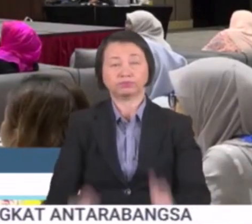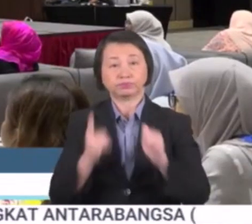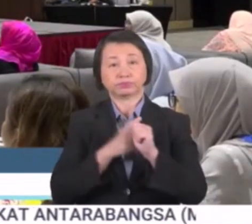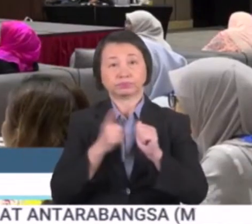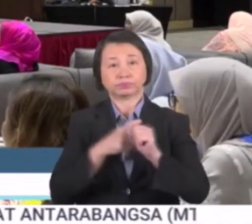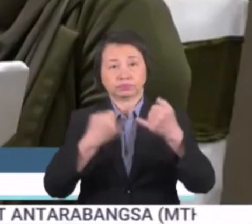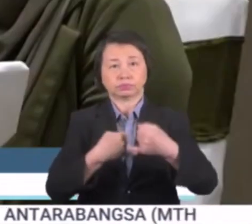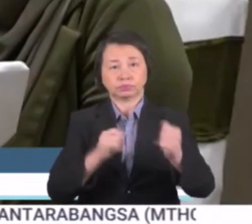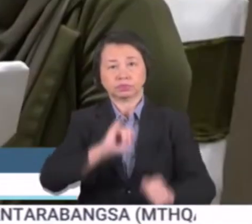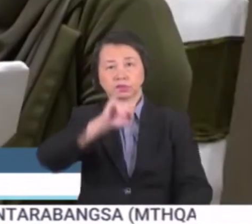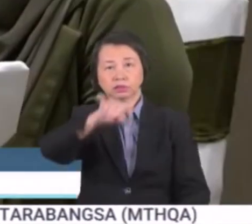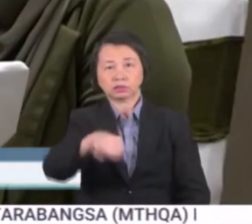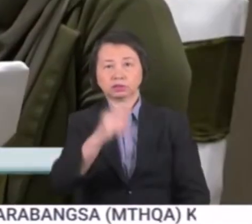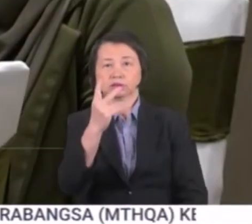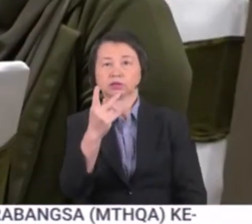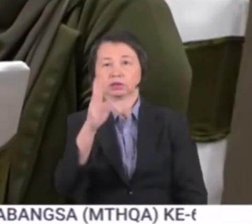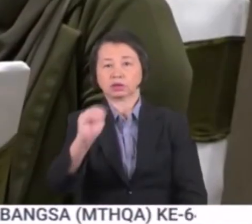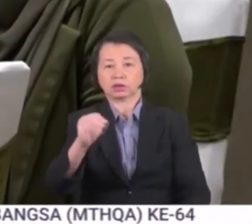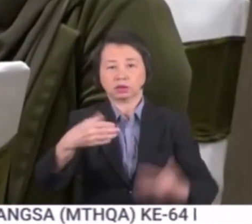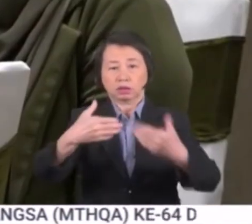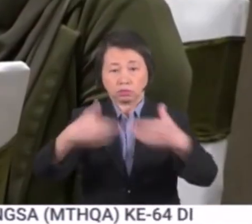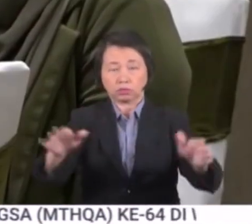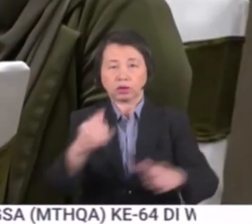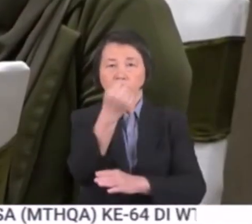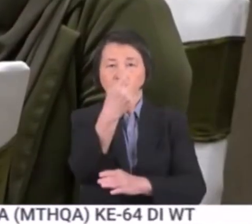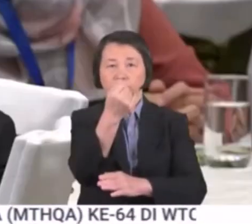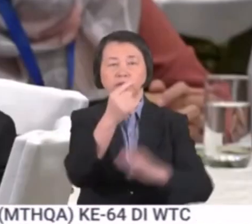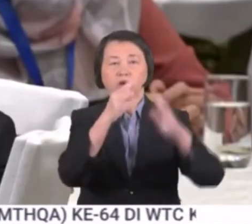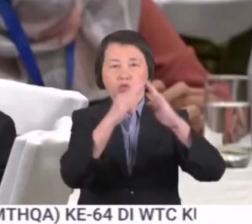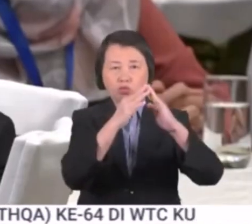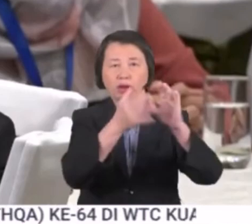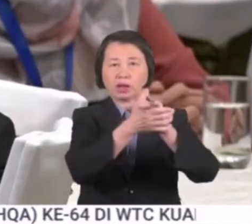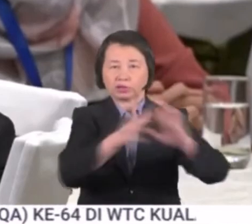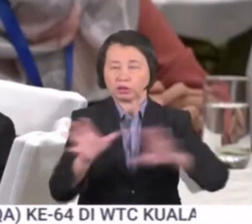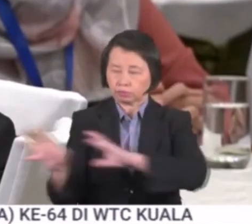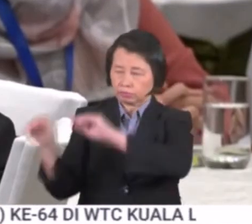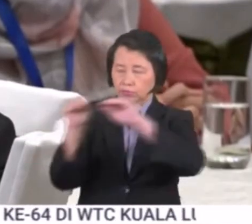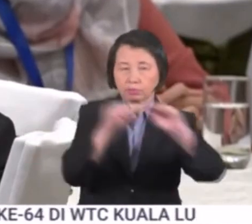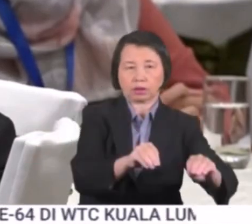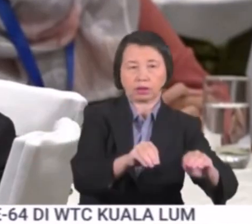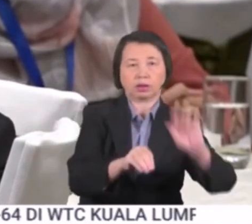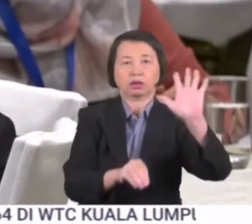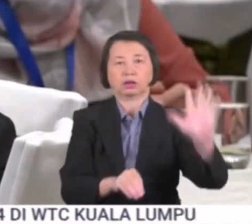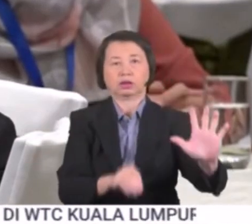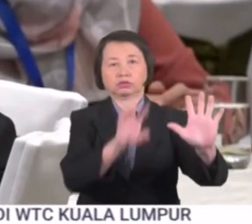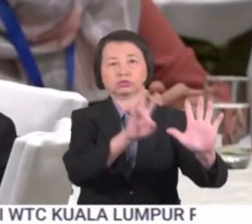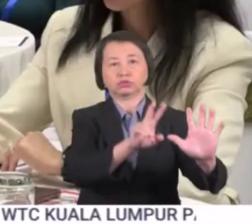Terdahulu, Jabatan Kebajikan Masyarakat membuka 11 rumah selamat untuk menempatkan